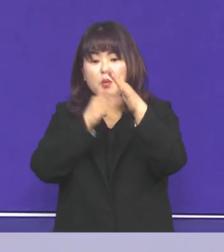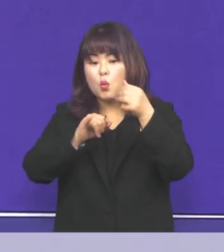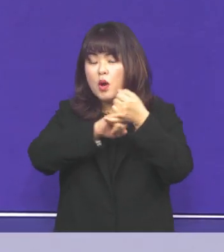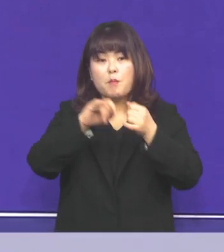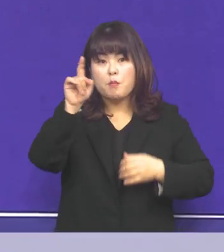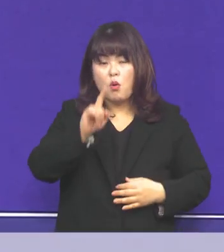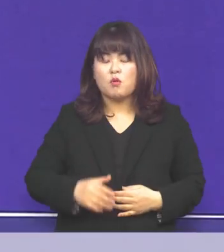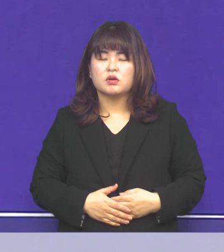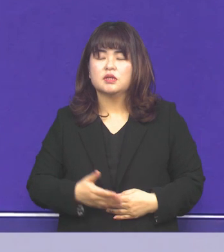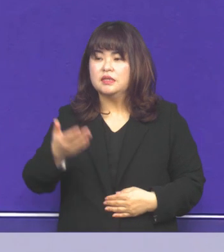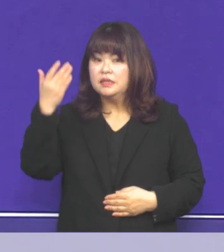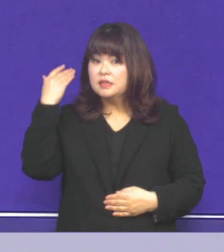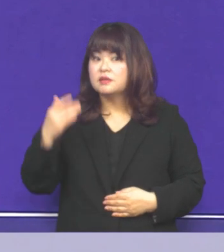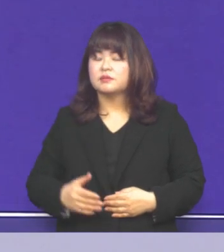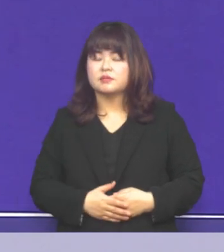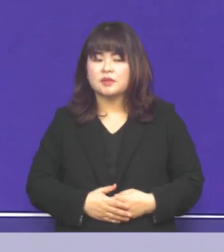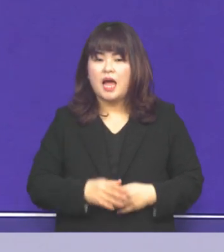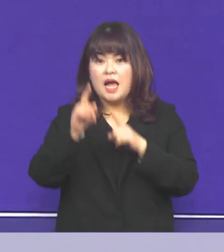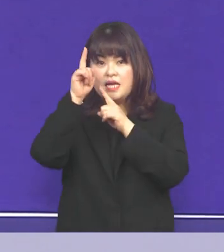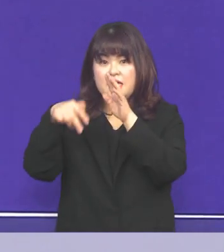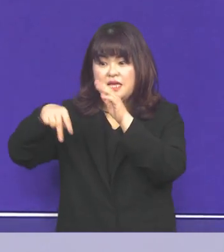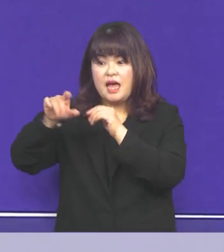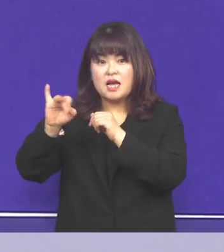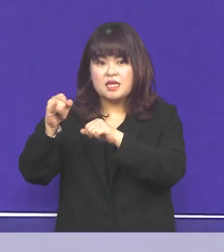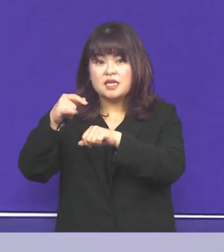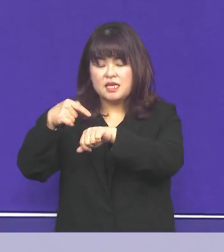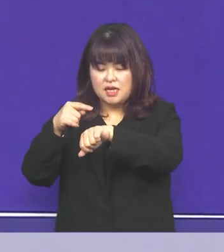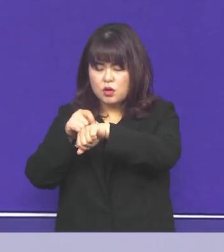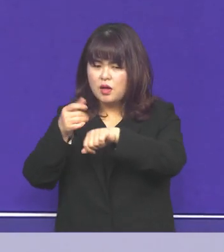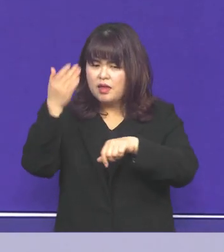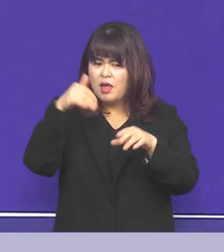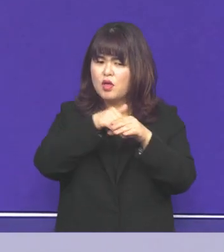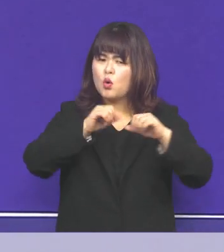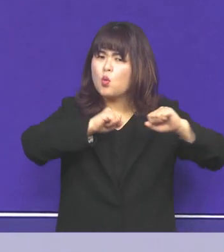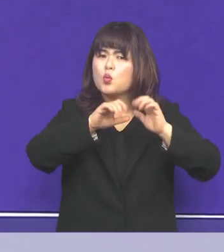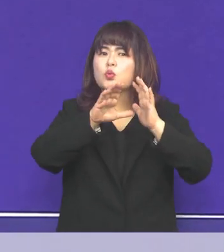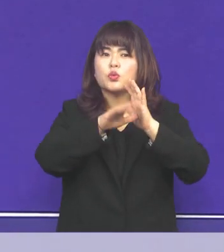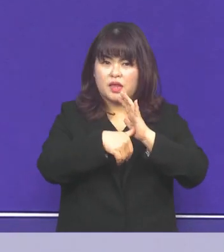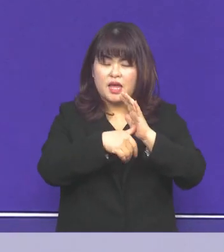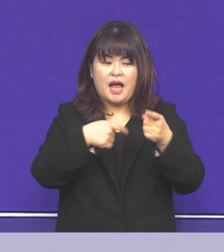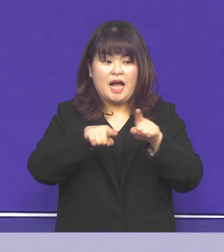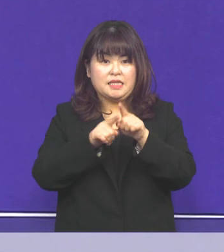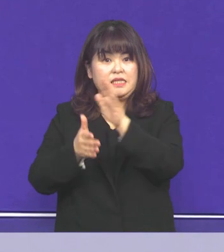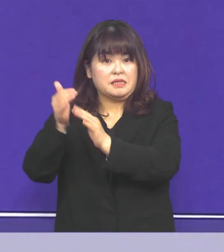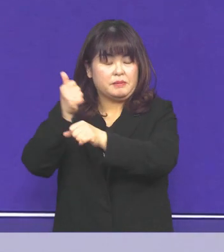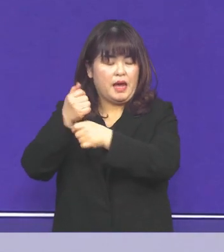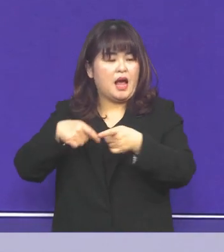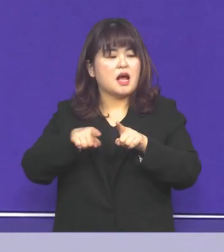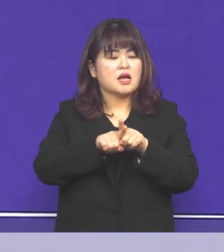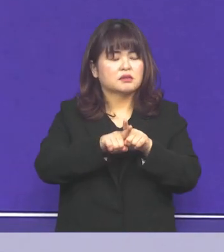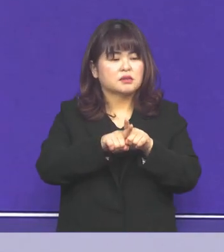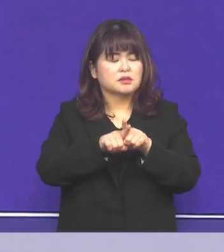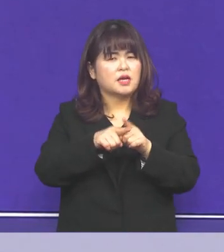우리 이상일 시장이 저와 함께 선거운동을 하면서 아주